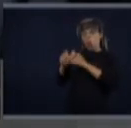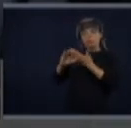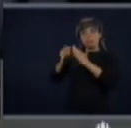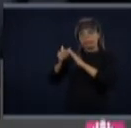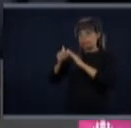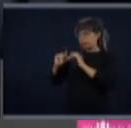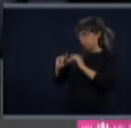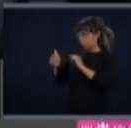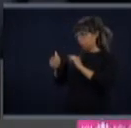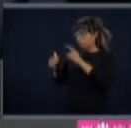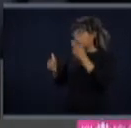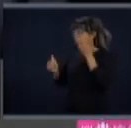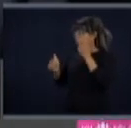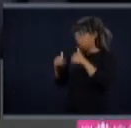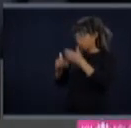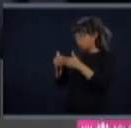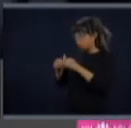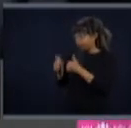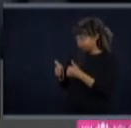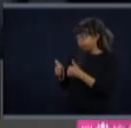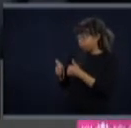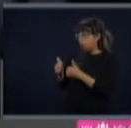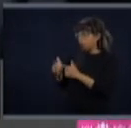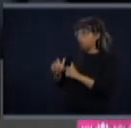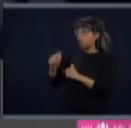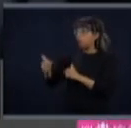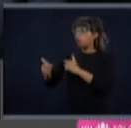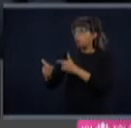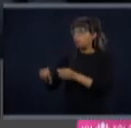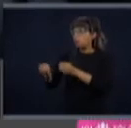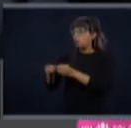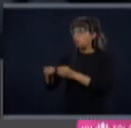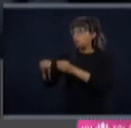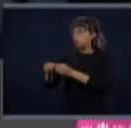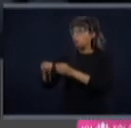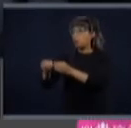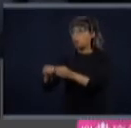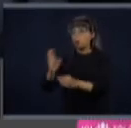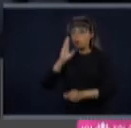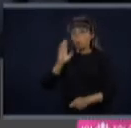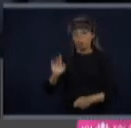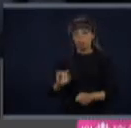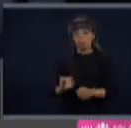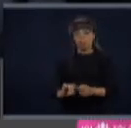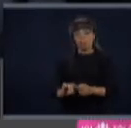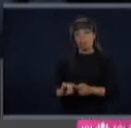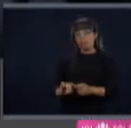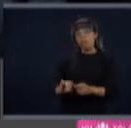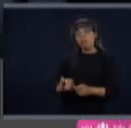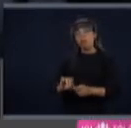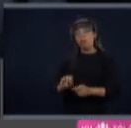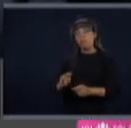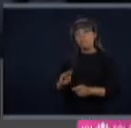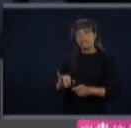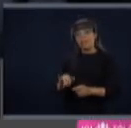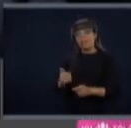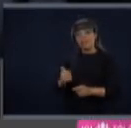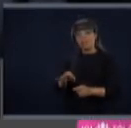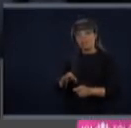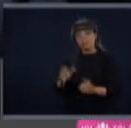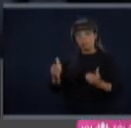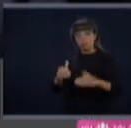mai si toutes les conditions sont réunies et à l'extérieur du Grand Montréal, ce sera le 11 mai.